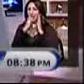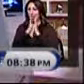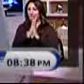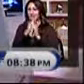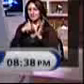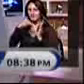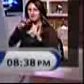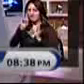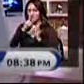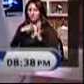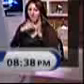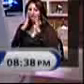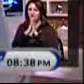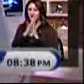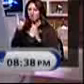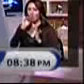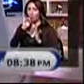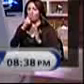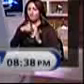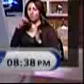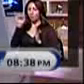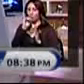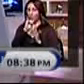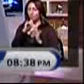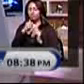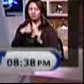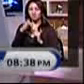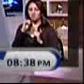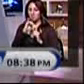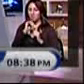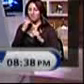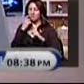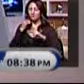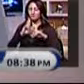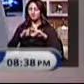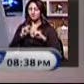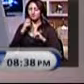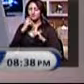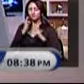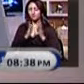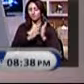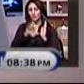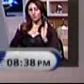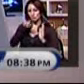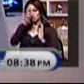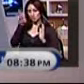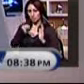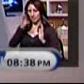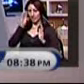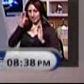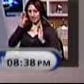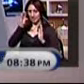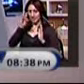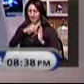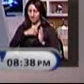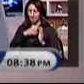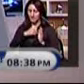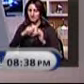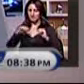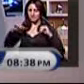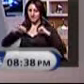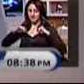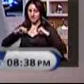اقدر استاذ عمرو، انا عارف تقديرك ليا وفخور بيه جدا يعني. ربنا يخليك. خليني اسالك عن نادي السيارات، هذه الروايه الجميله ليه اخترت تكتبها عن